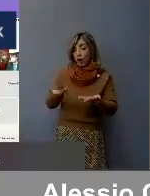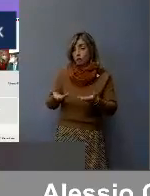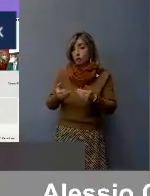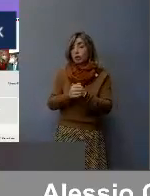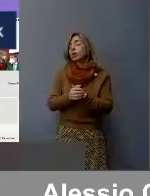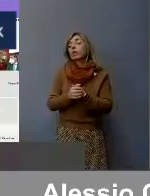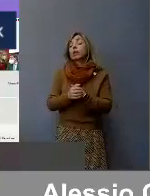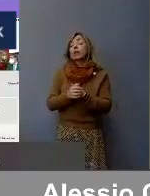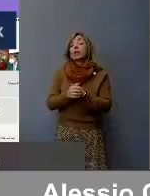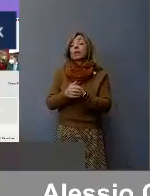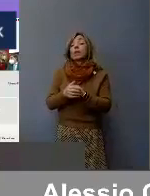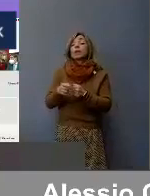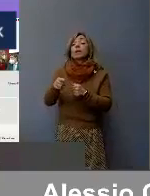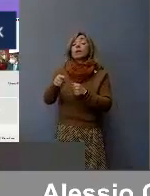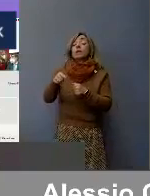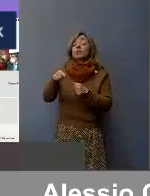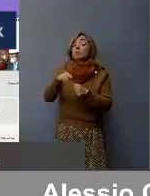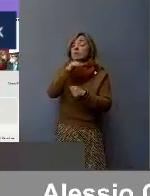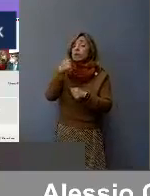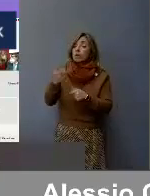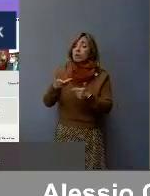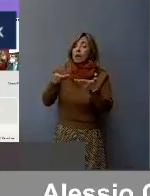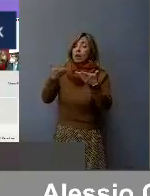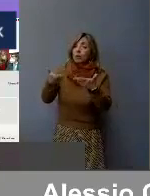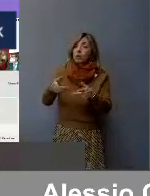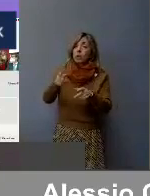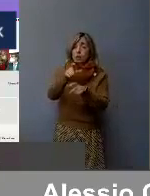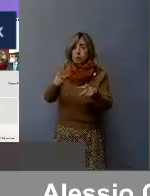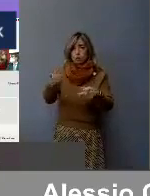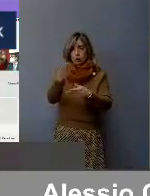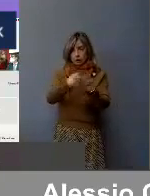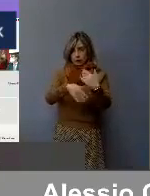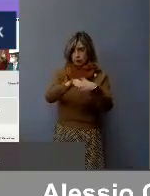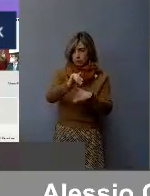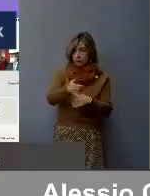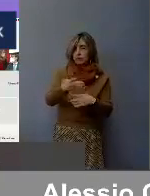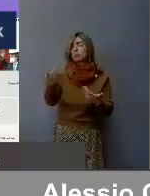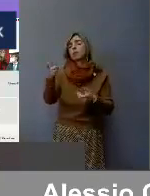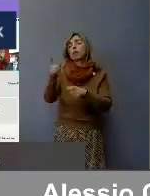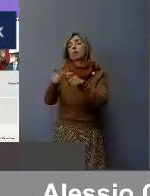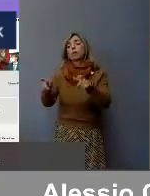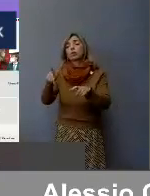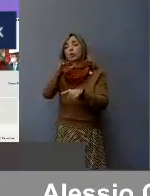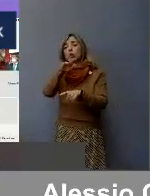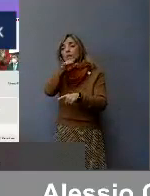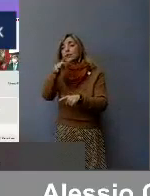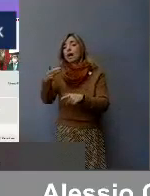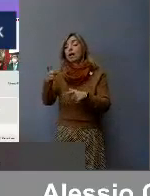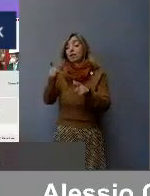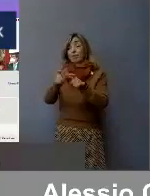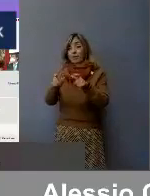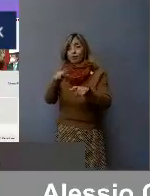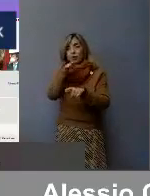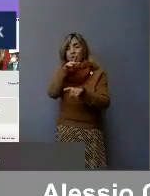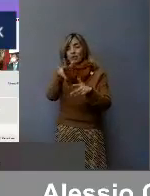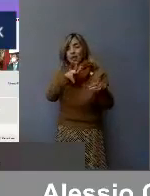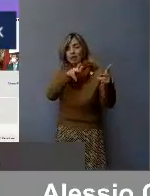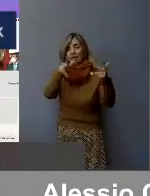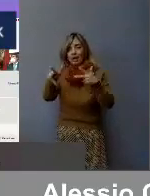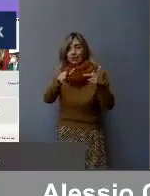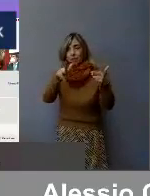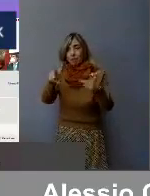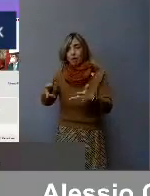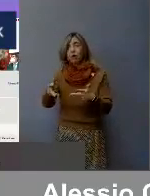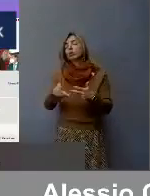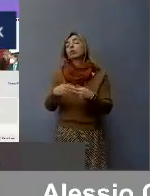disabili ma anche gli anziani nelle istruzioni nello sport e nel trasporto soprattutto e dando quindi servizi